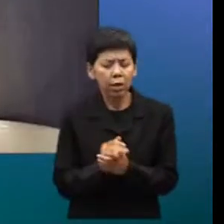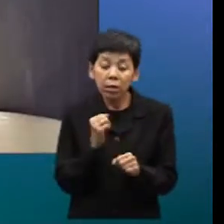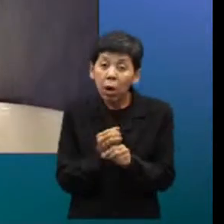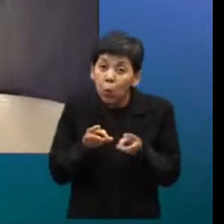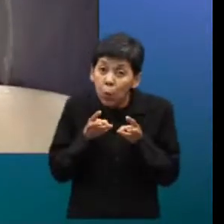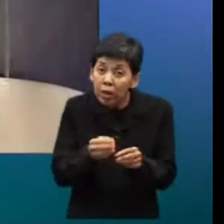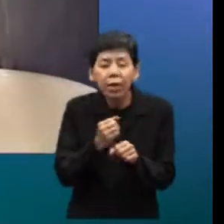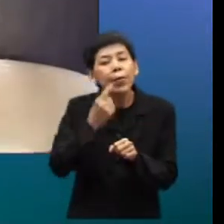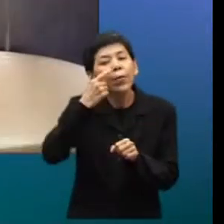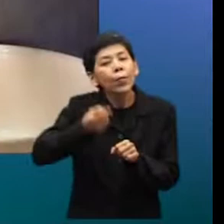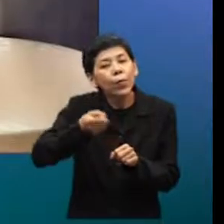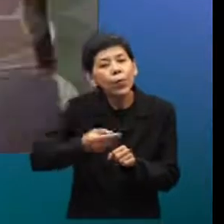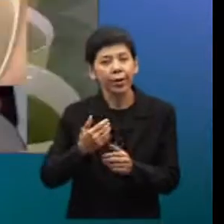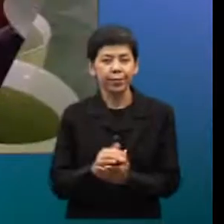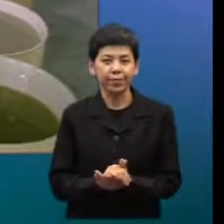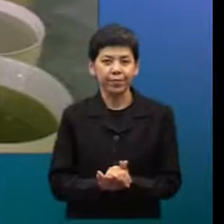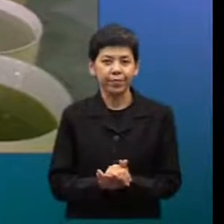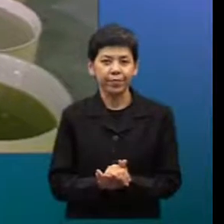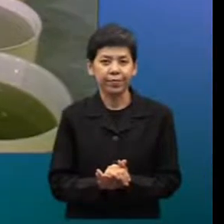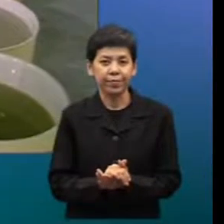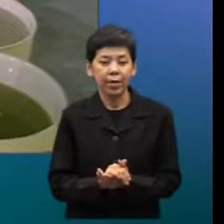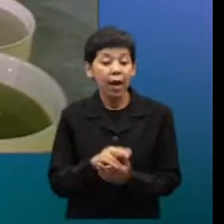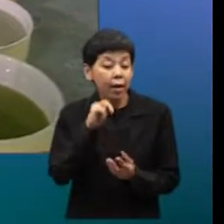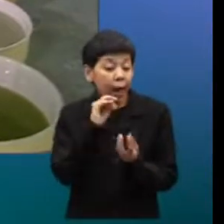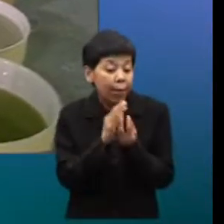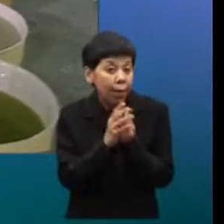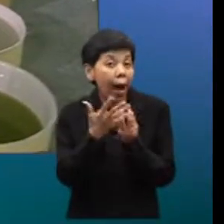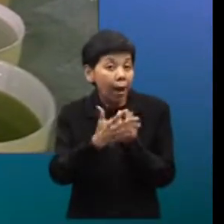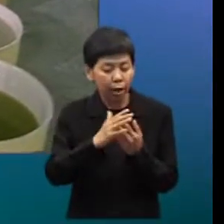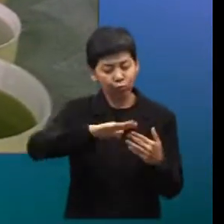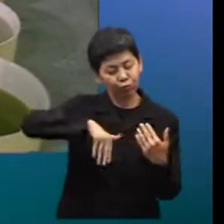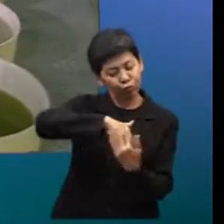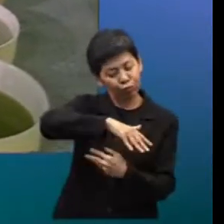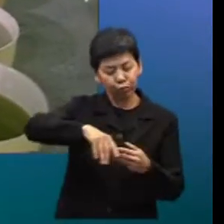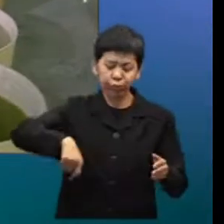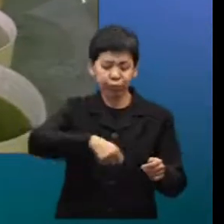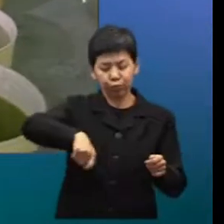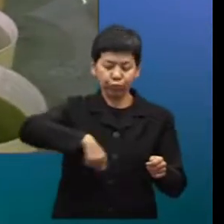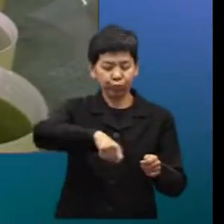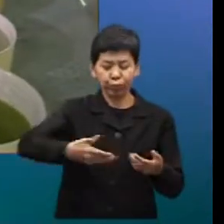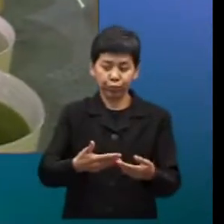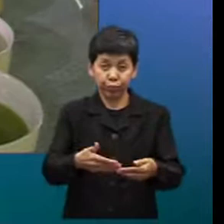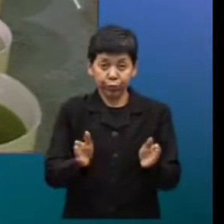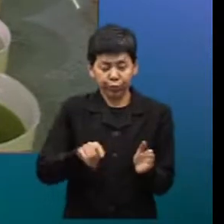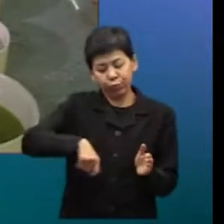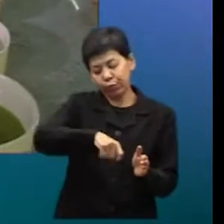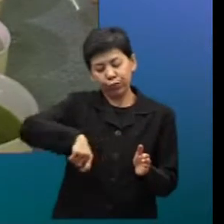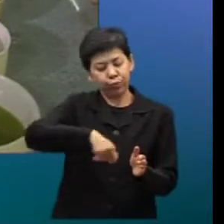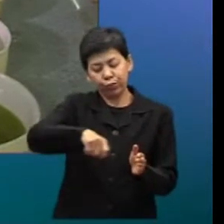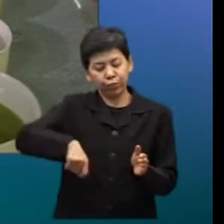ครับแต่ใช้วิธีการเดียวกันเมื่อได้น้ำผักแล้วก็นำมาผสมรวมกัน